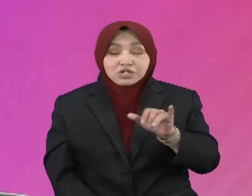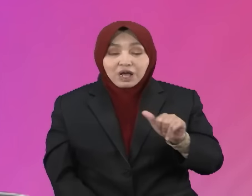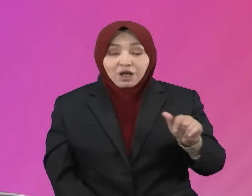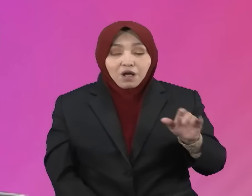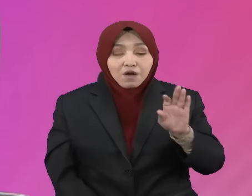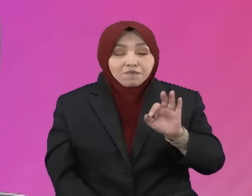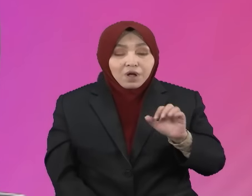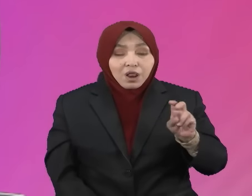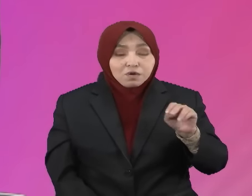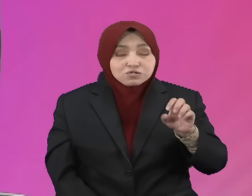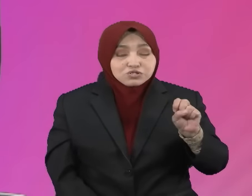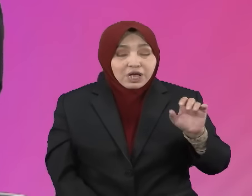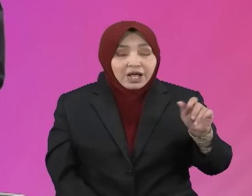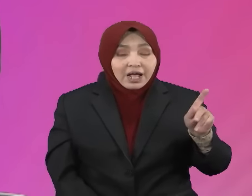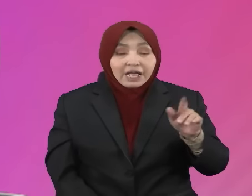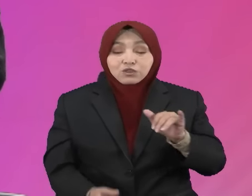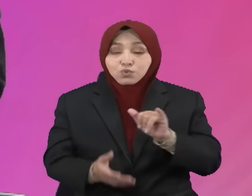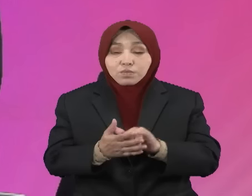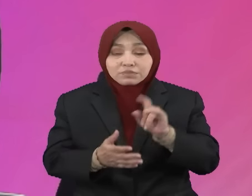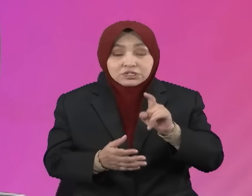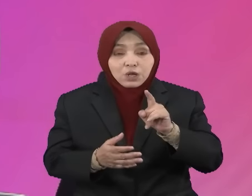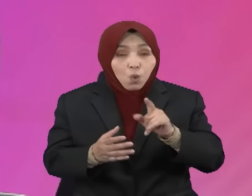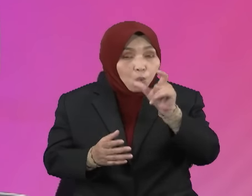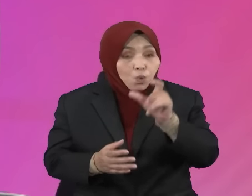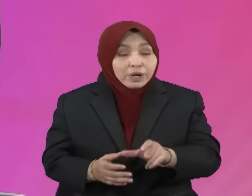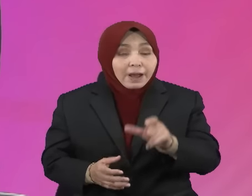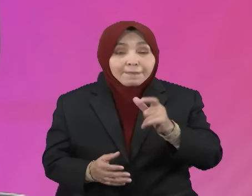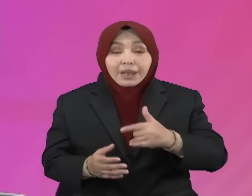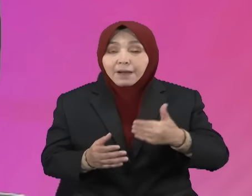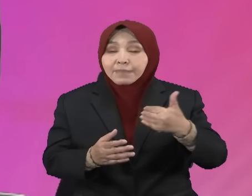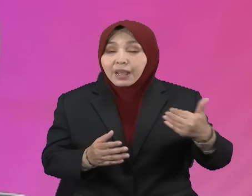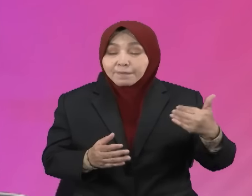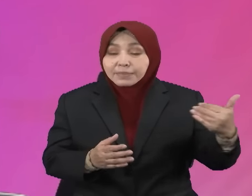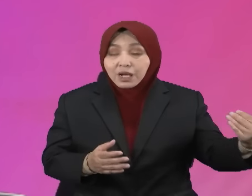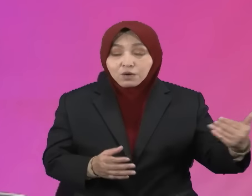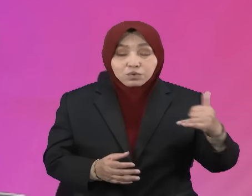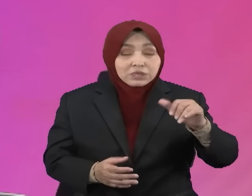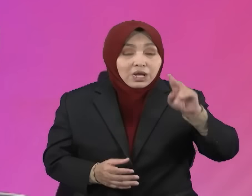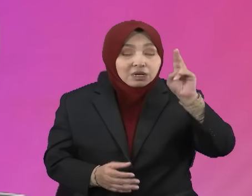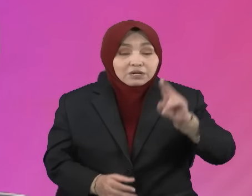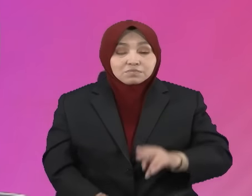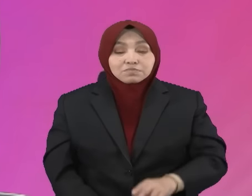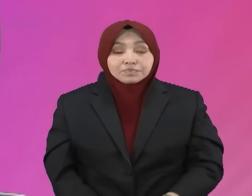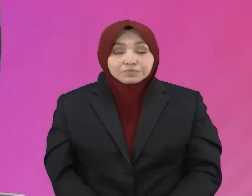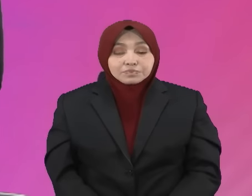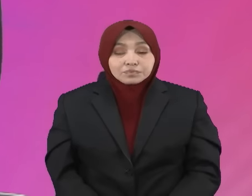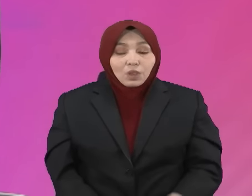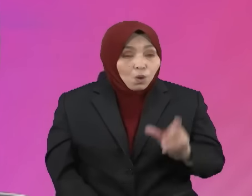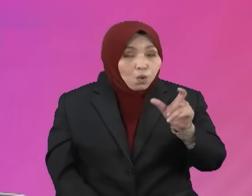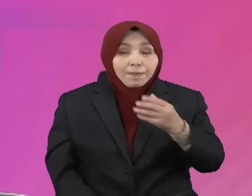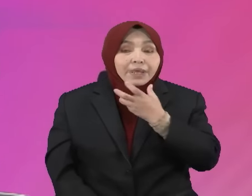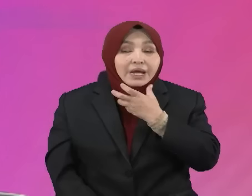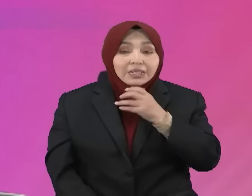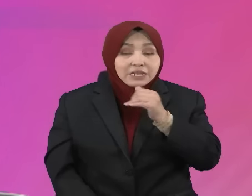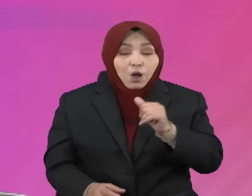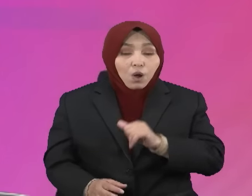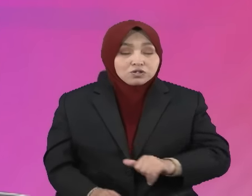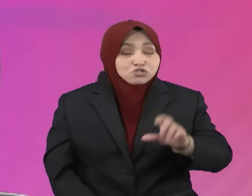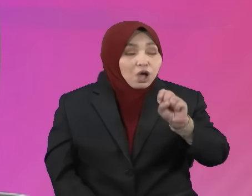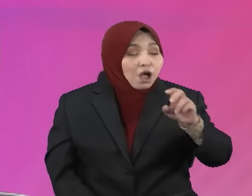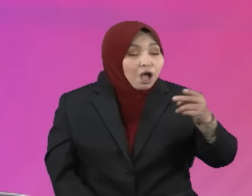فَلَوْ شَاءَ. Itu mesti orang belah-belah. Belah-belah apa? Utara tu. Kan? Orang Perak tak boleh baca. Falau